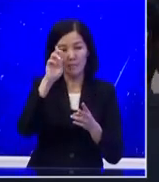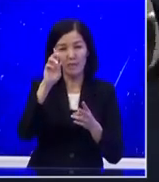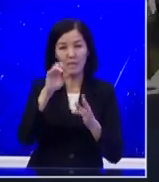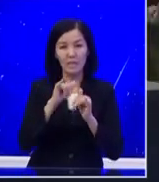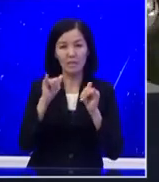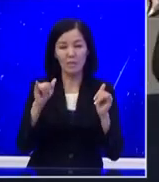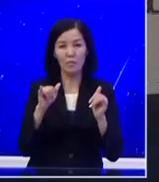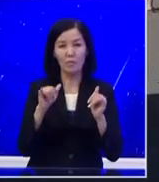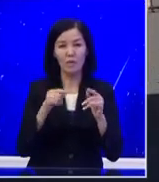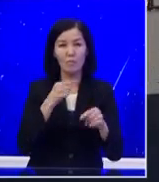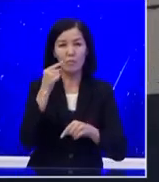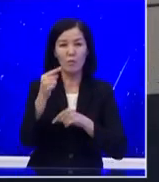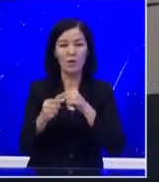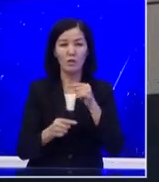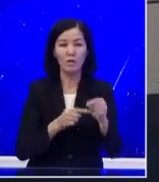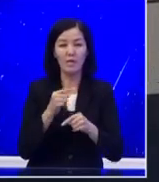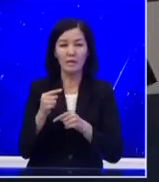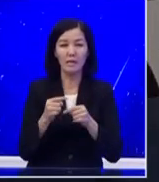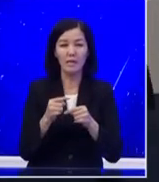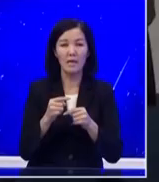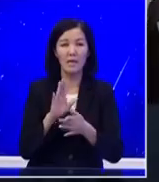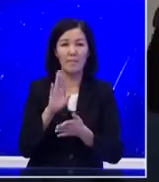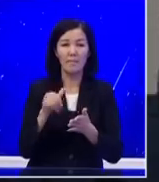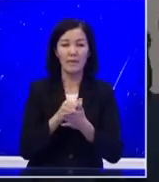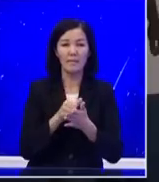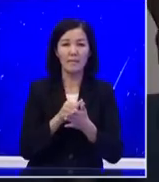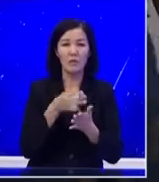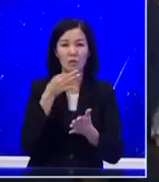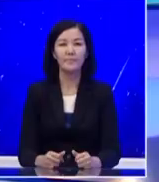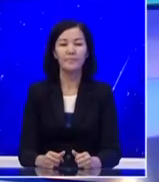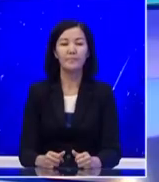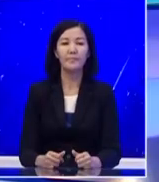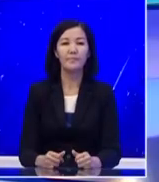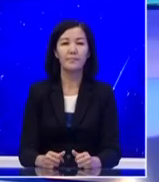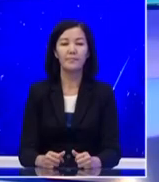өркендеуіне себебін тигізетін біздің болашағымыз.